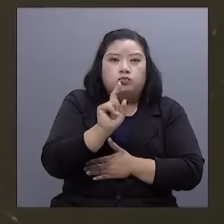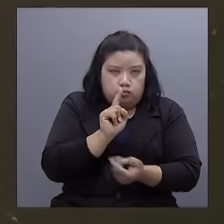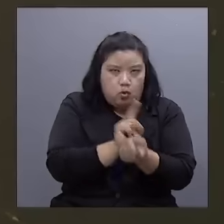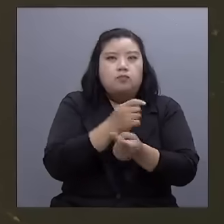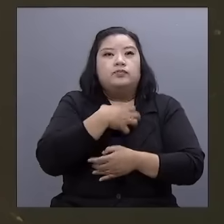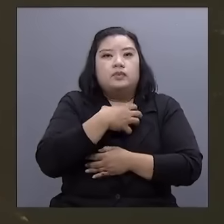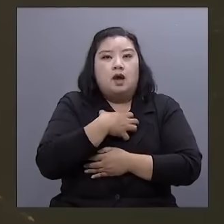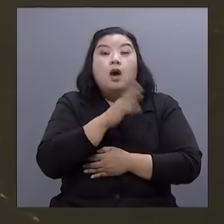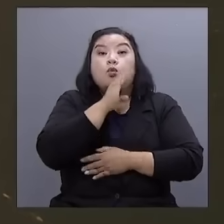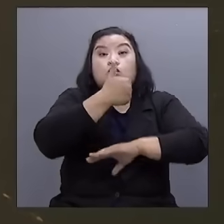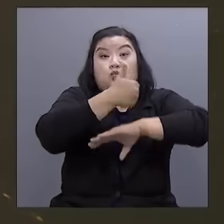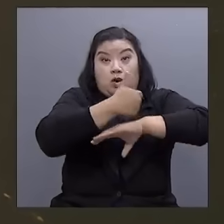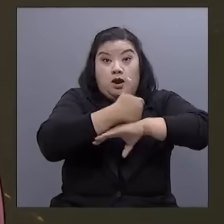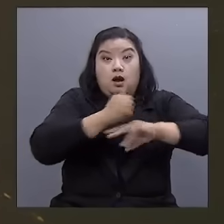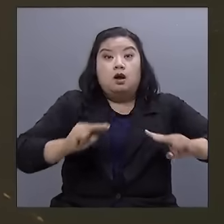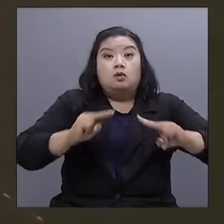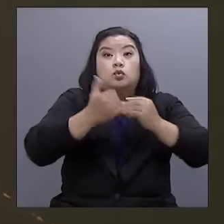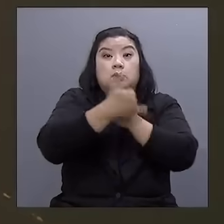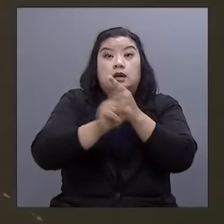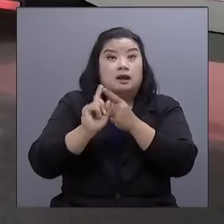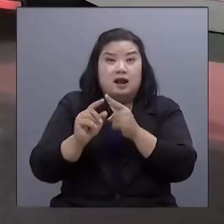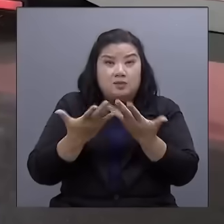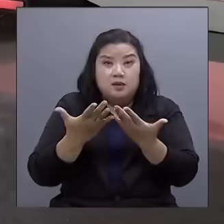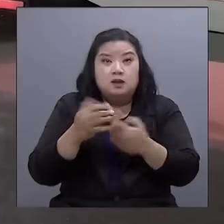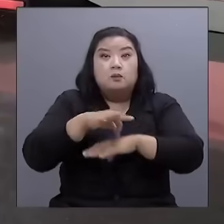ตัวนะรัฐมนตรีต่างประเทศอยู่แล้วเนี่ยอาจจะลำบากนิดนึงค่ะขอบคุณค่ะ